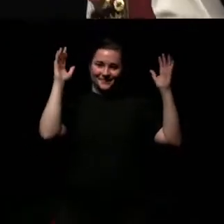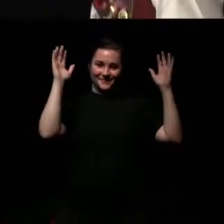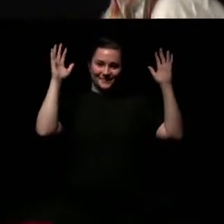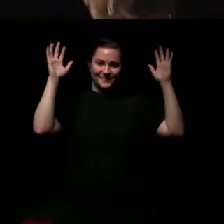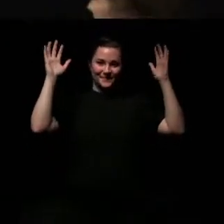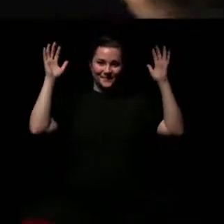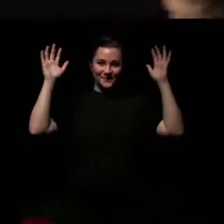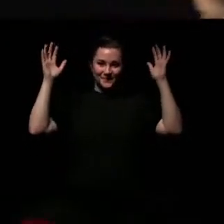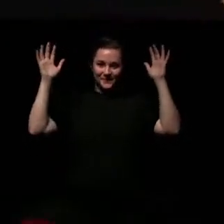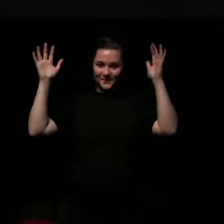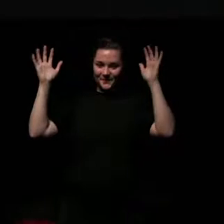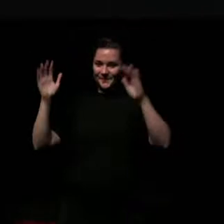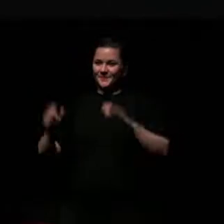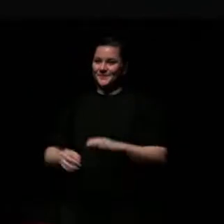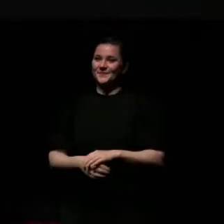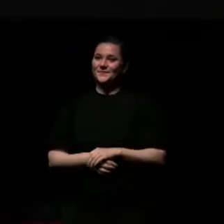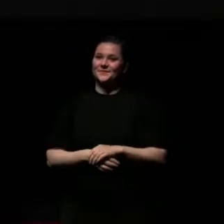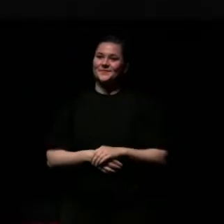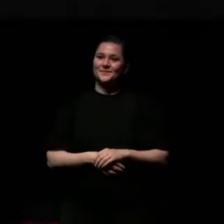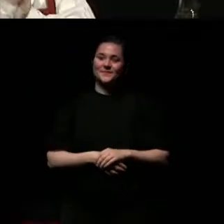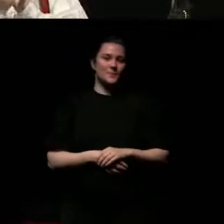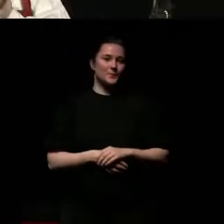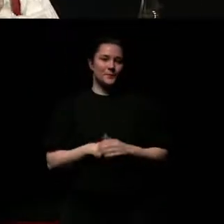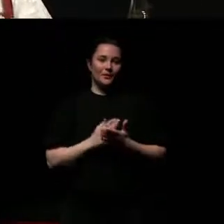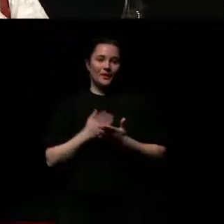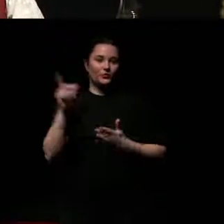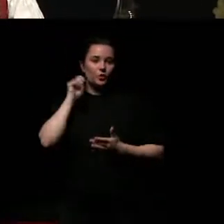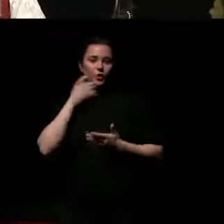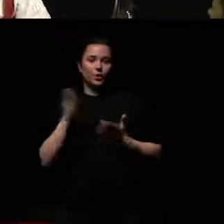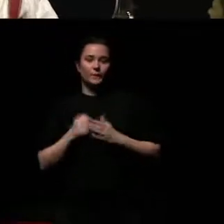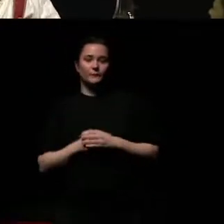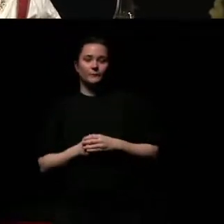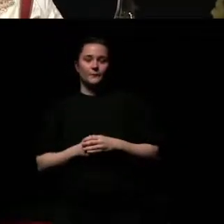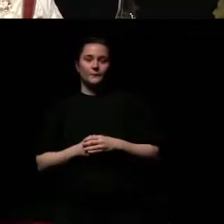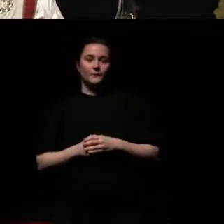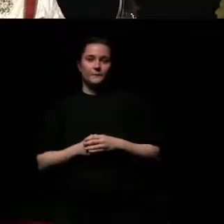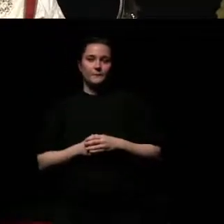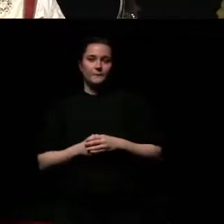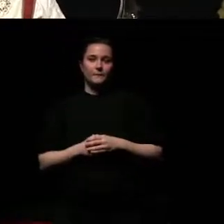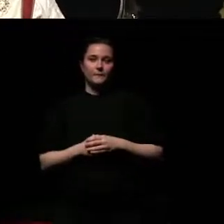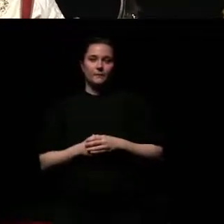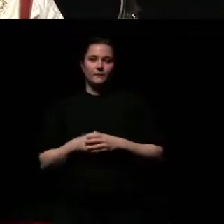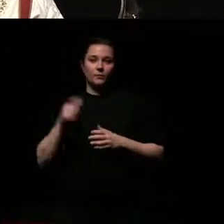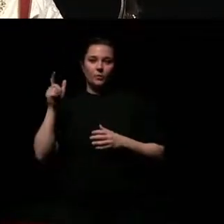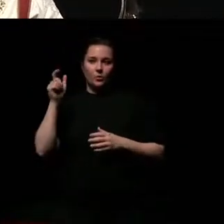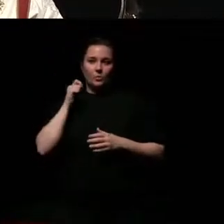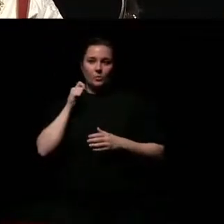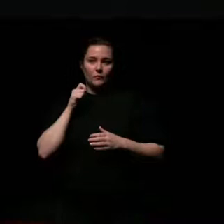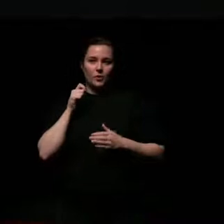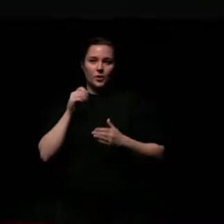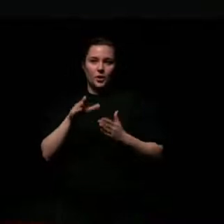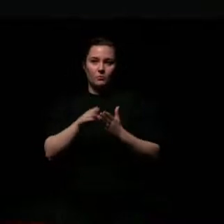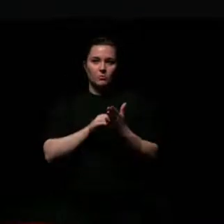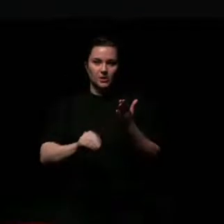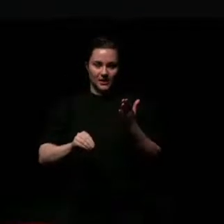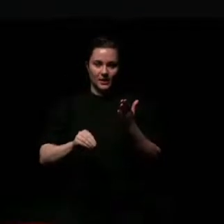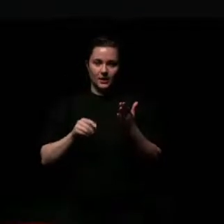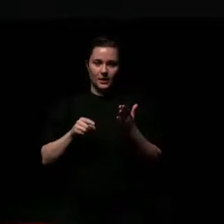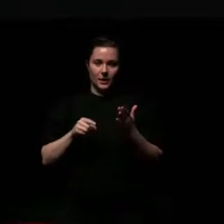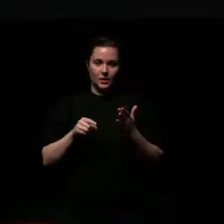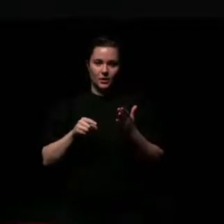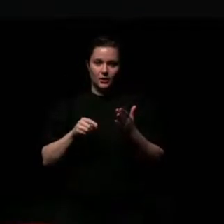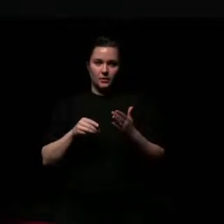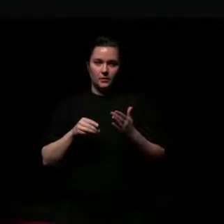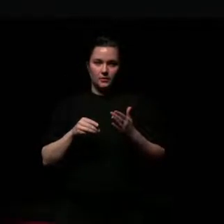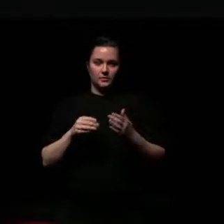vi håper, og vi var jo på samtmøte sist også, og fikk høre budsjettet, så vi håper at Dag, du ser på det her, så det kanskje ikke